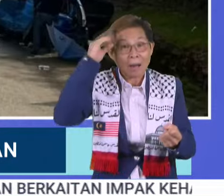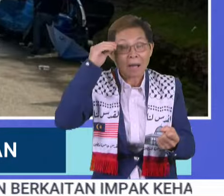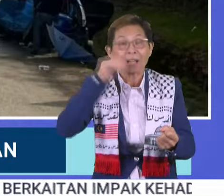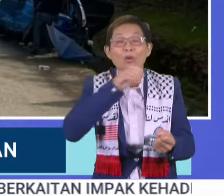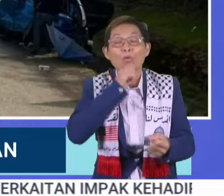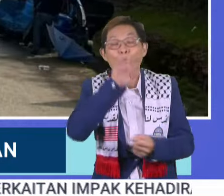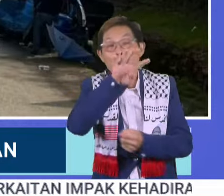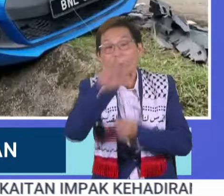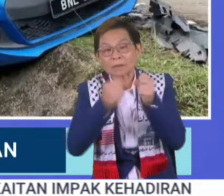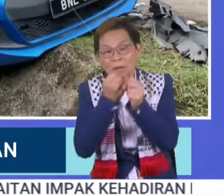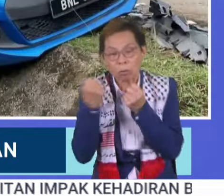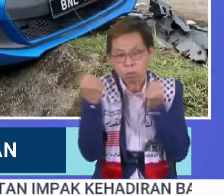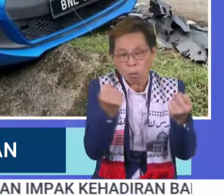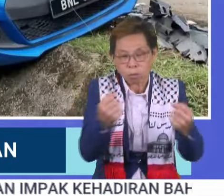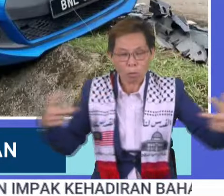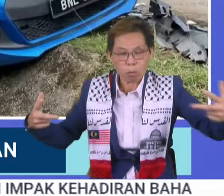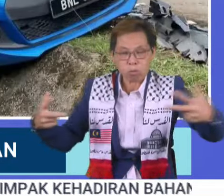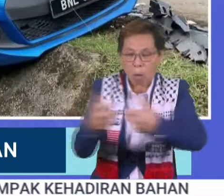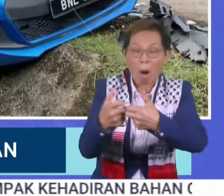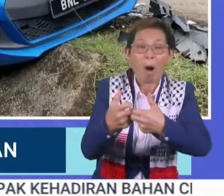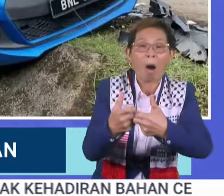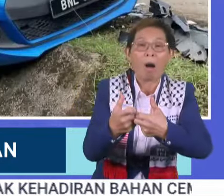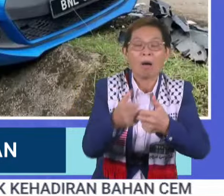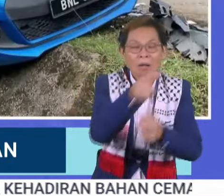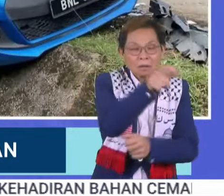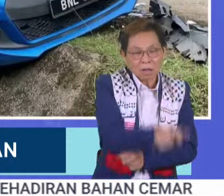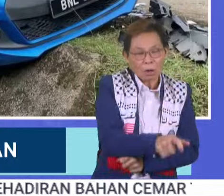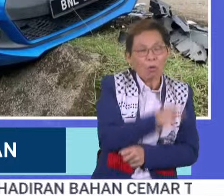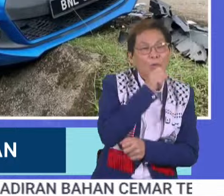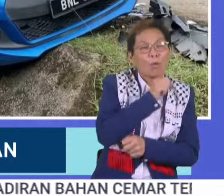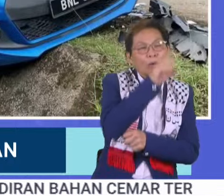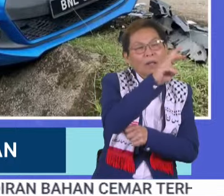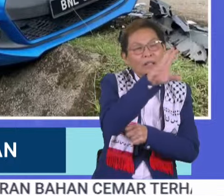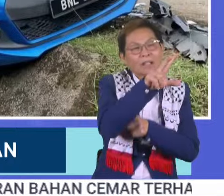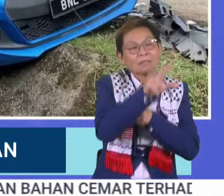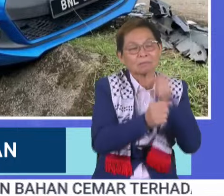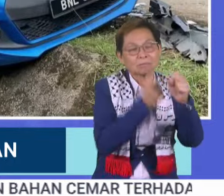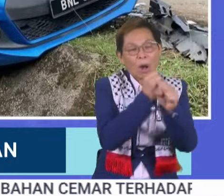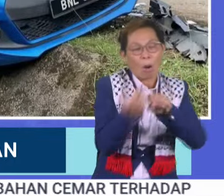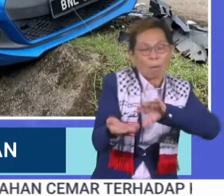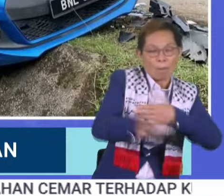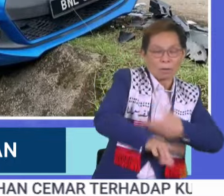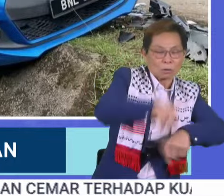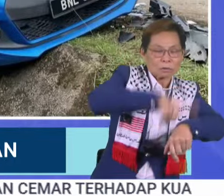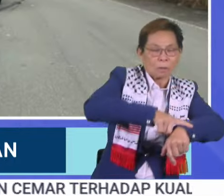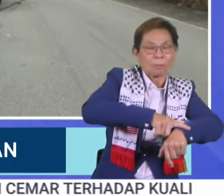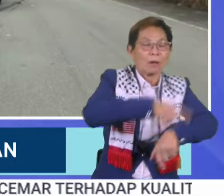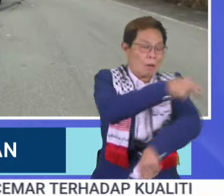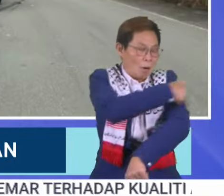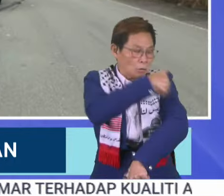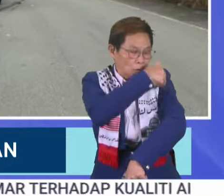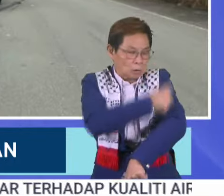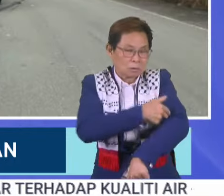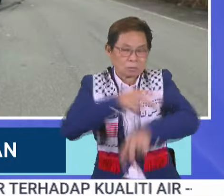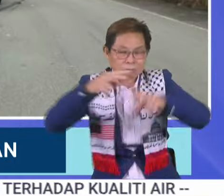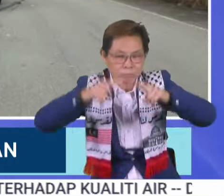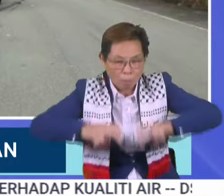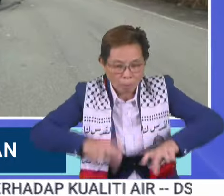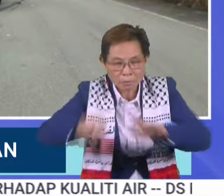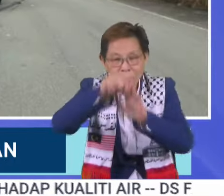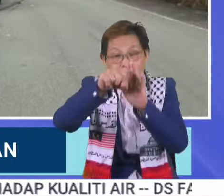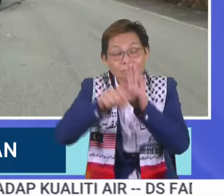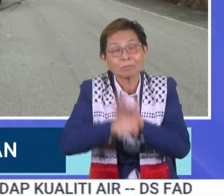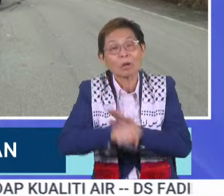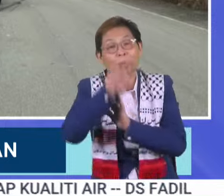gagal mengelak dan merempuh kereta mangsa. Mangsa berusia 63 tahun meninggal dunia semasa menerima rawatan. Kes disiasat di